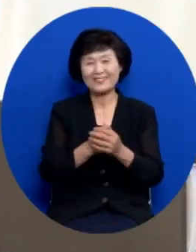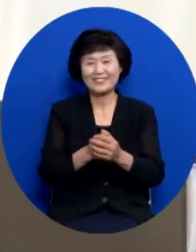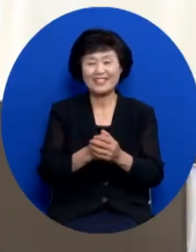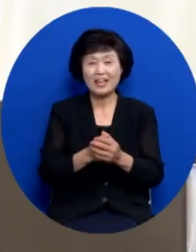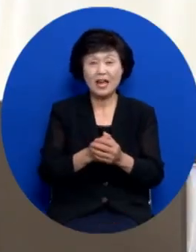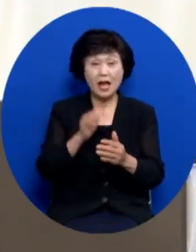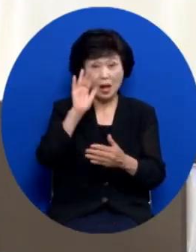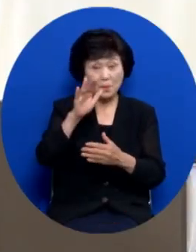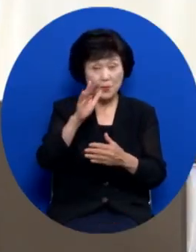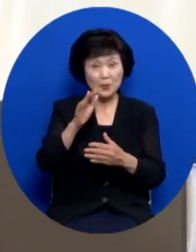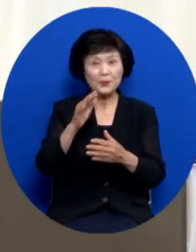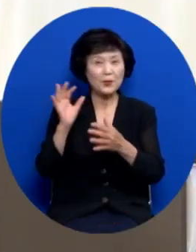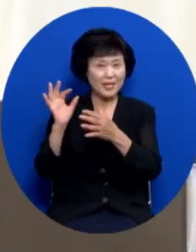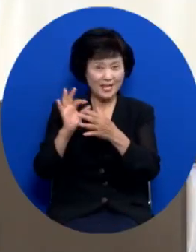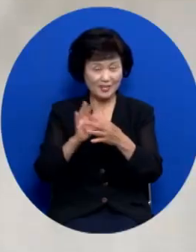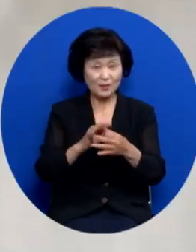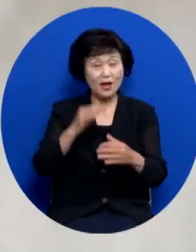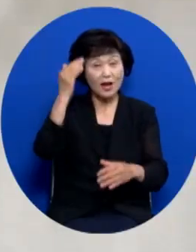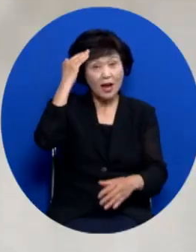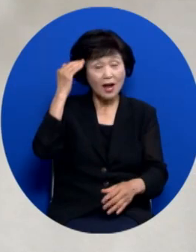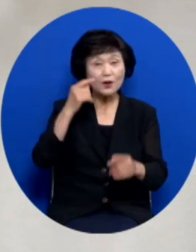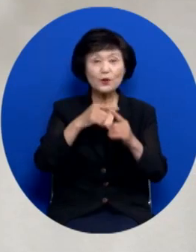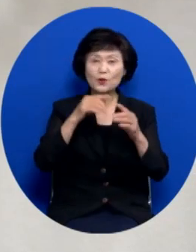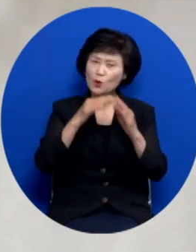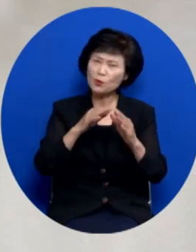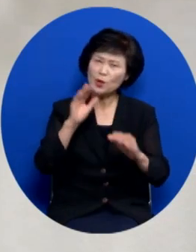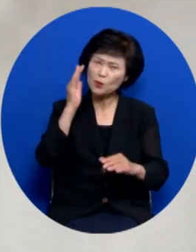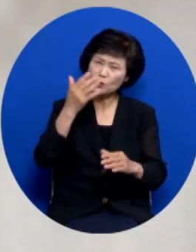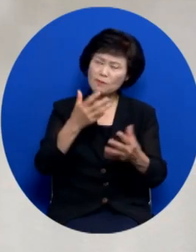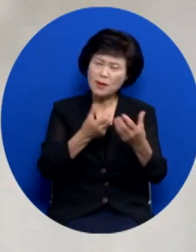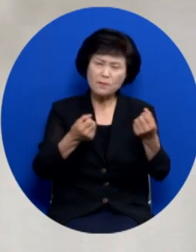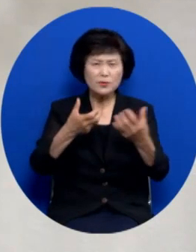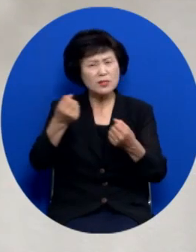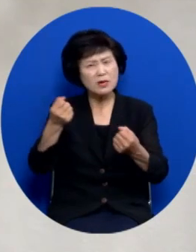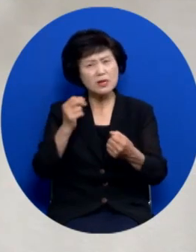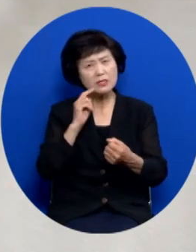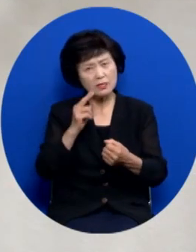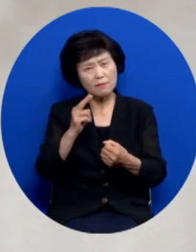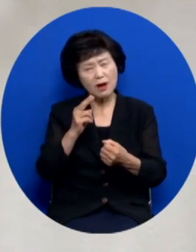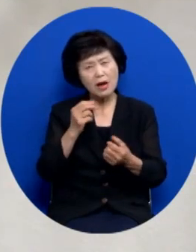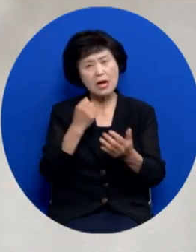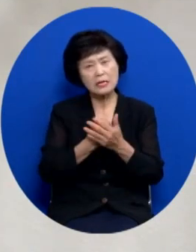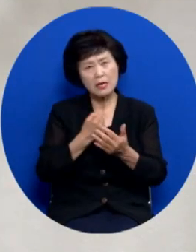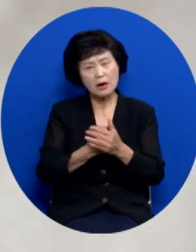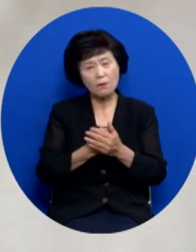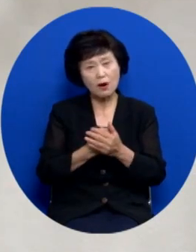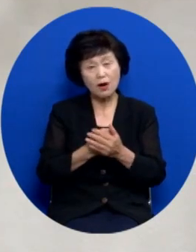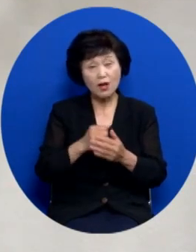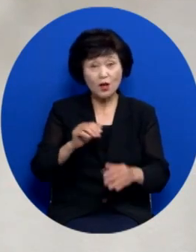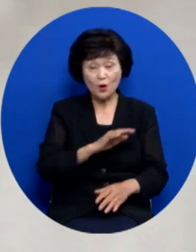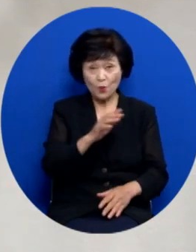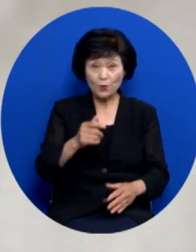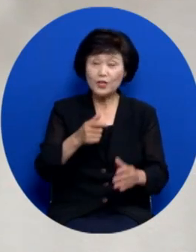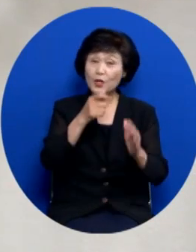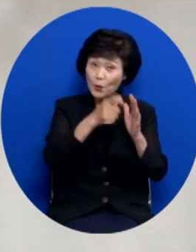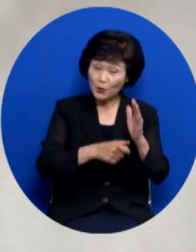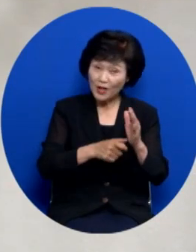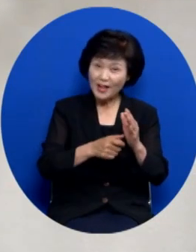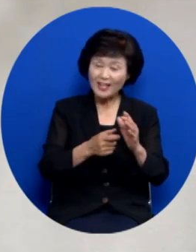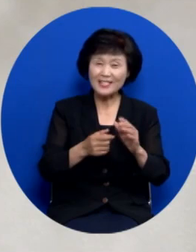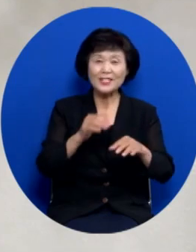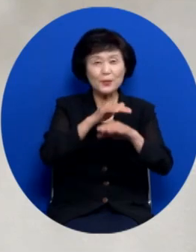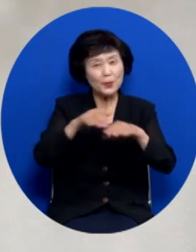앞으로도 마찬가지로 한국교회가 요즘 많이 분열되어 있어서 안타까운데 우리 교단이 그 중간에서 서로